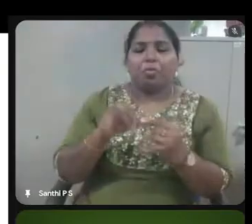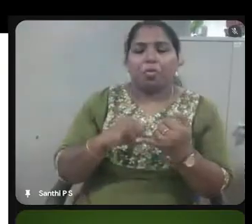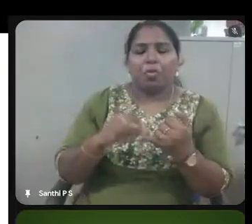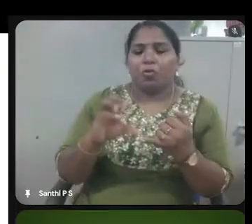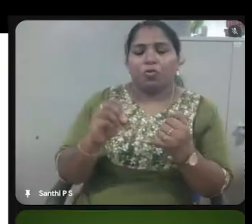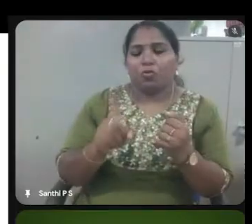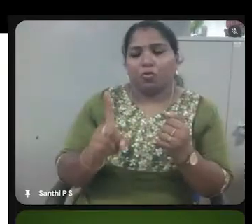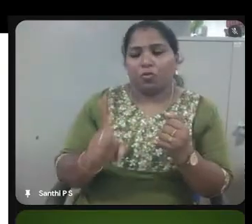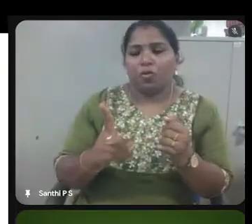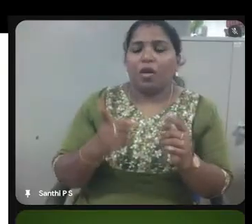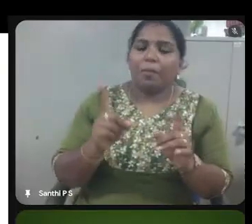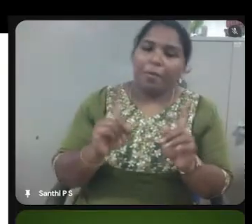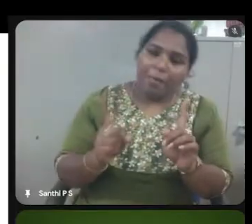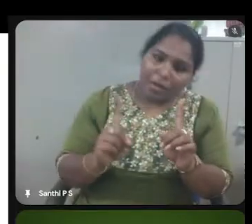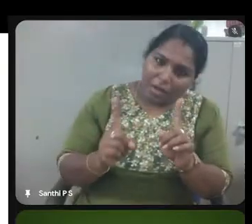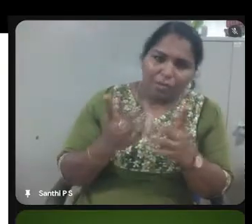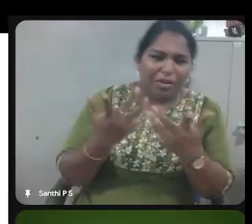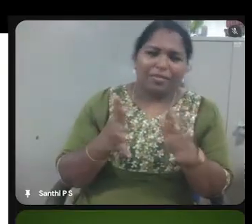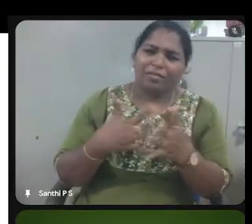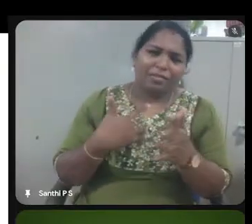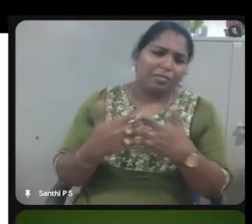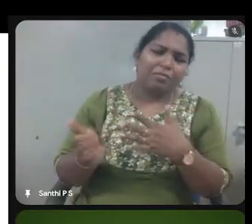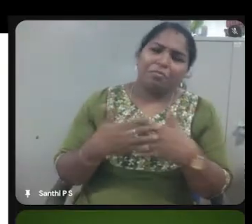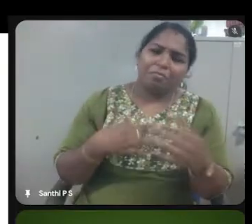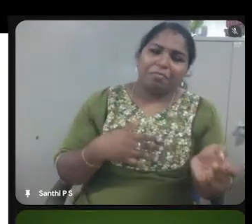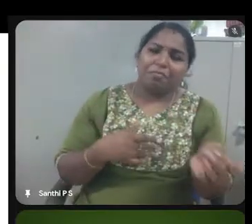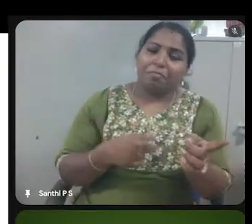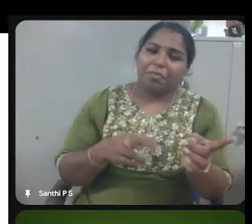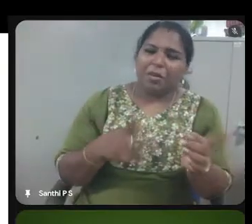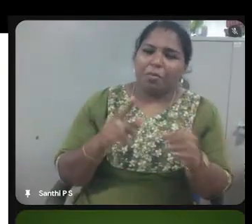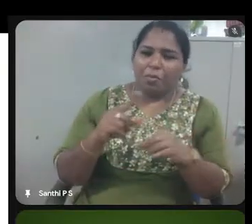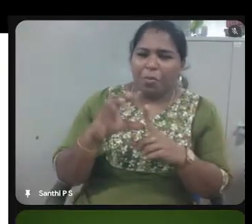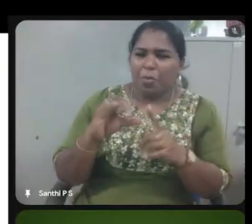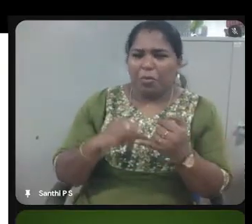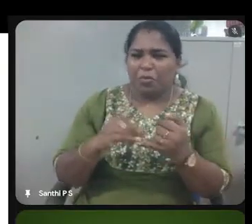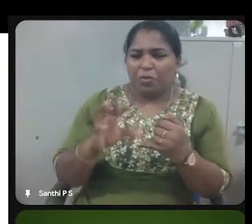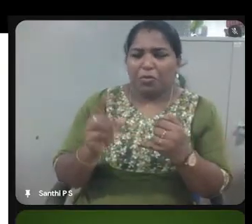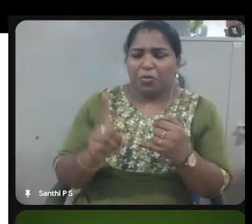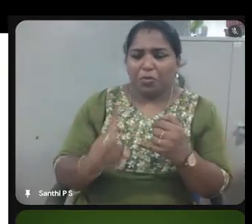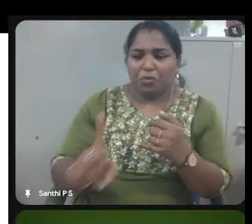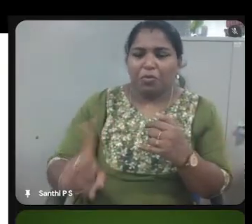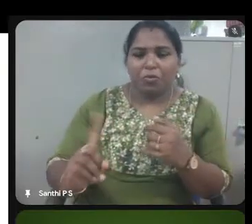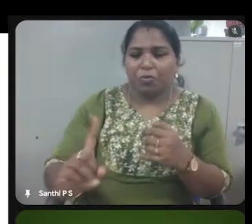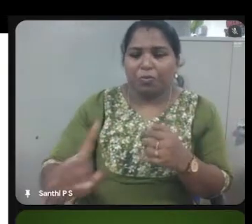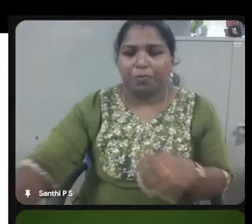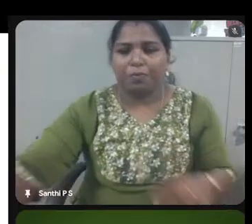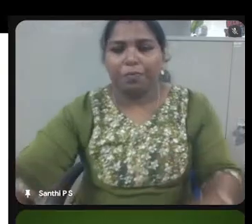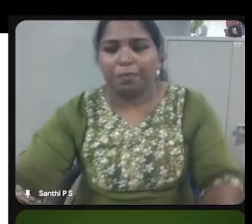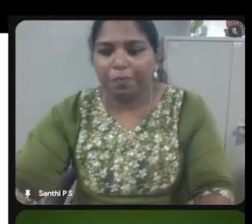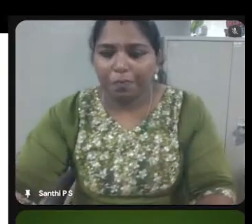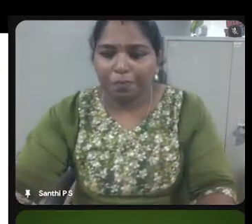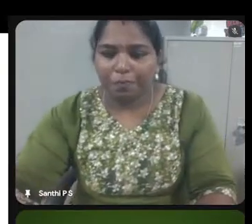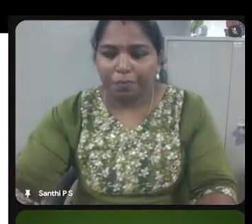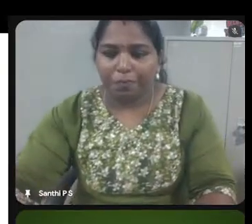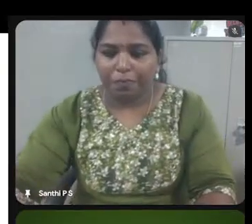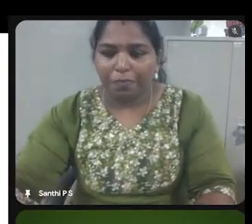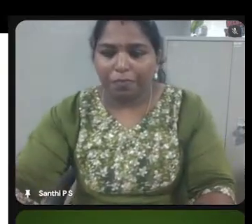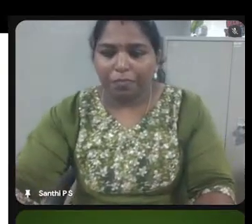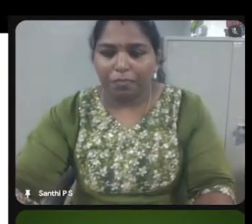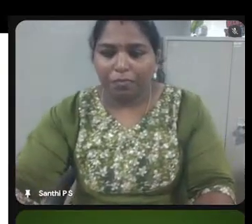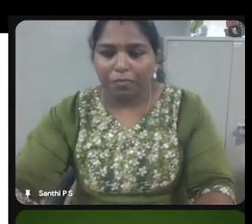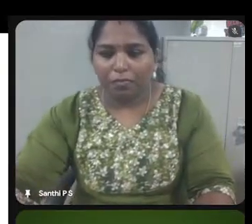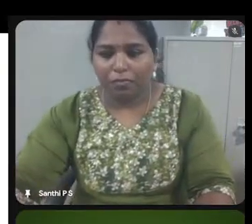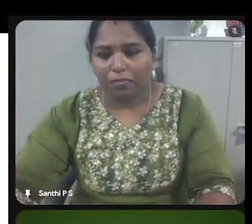കുട്ടിക്ക് കാർട്ടൂൺ ആകാം, എന്തെങ്കിലും ആകാം, പക്ഷെ നോട്ട് ഈ പോക്സോ റിലേറ്റഡ് അല്ലെന്ന് തോന്നുന്നു. അല്ലല്ല, കുട്ടിക്ക് ഗെയിമാണ് ഇഷ്ടമെങ്കിൽ ആ ഗെയിം